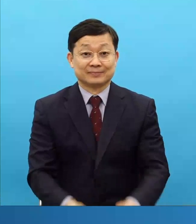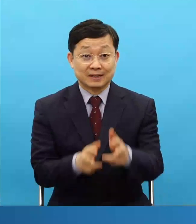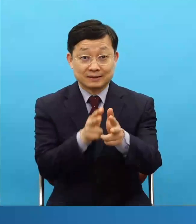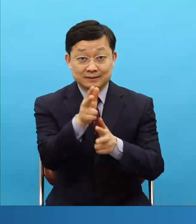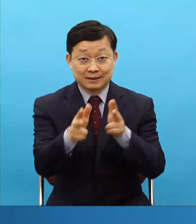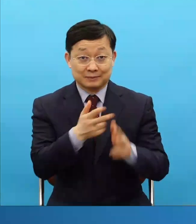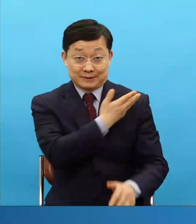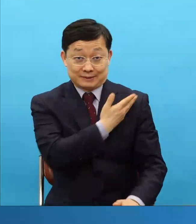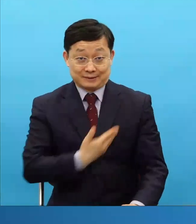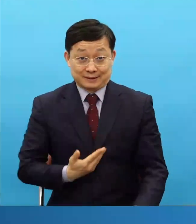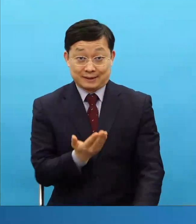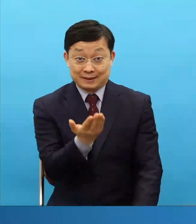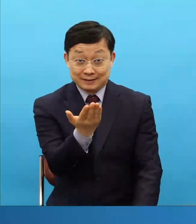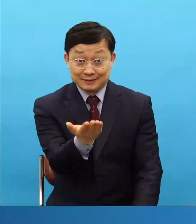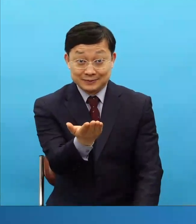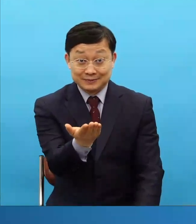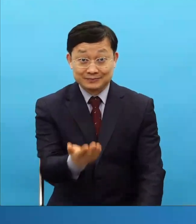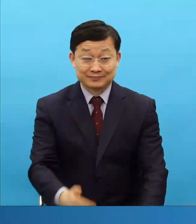여러분들이